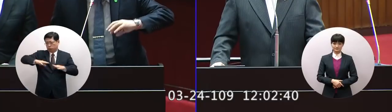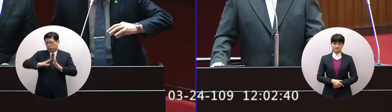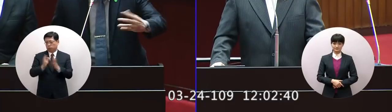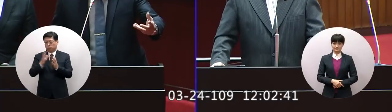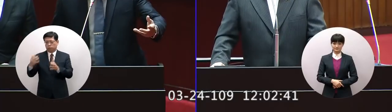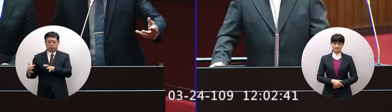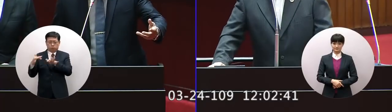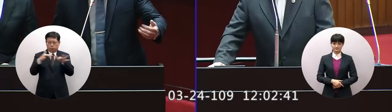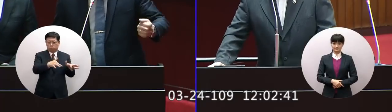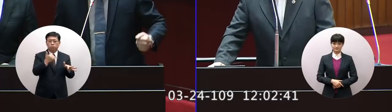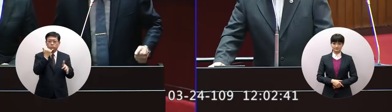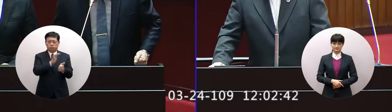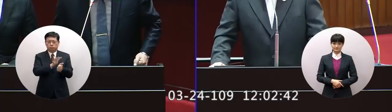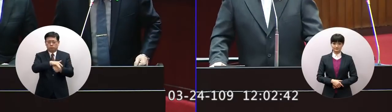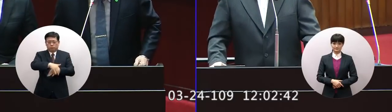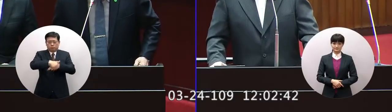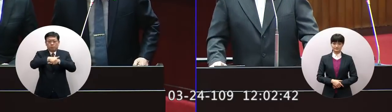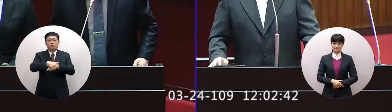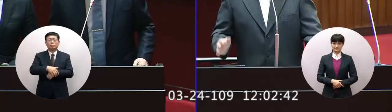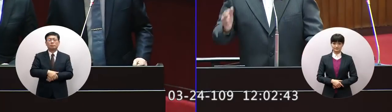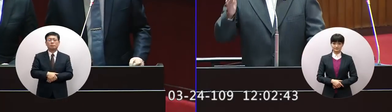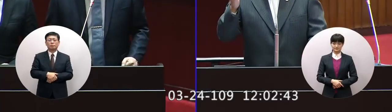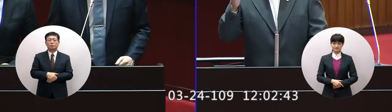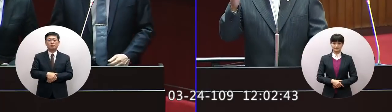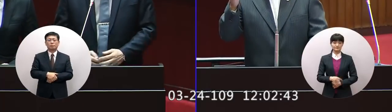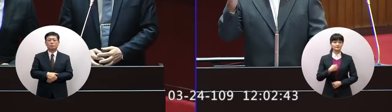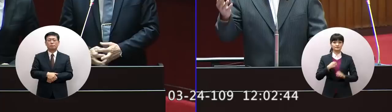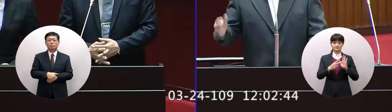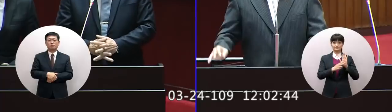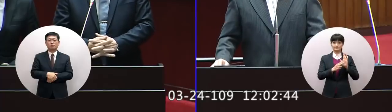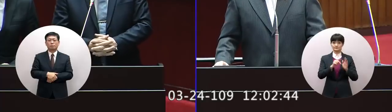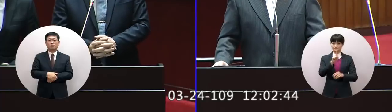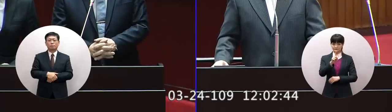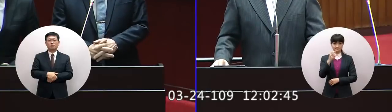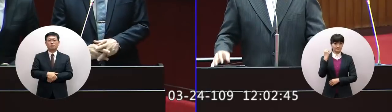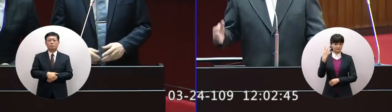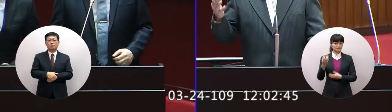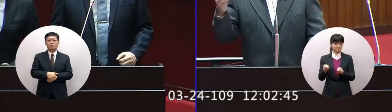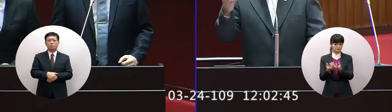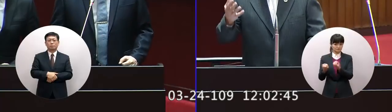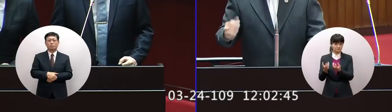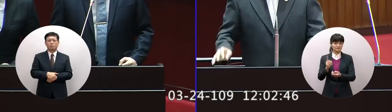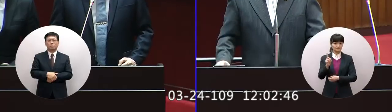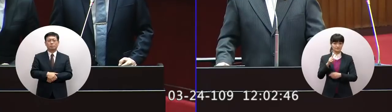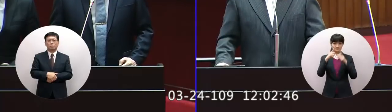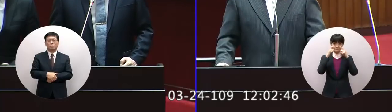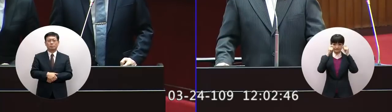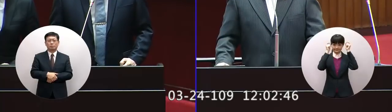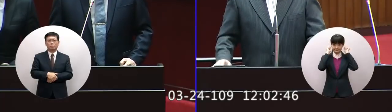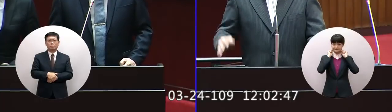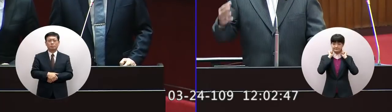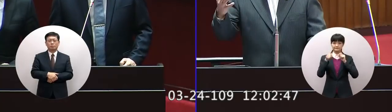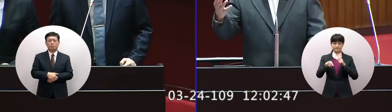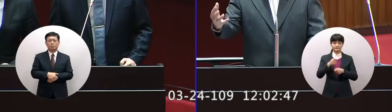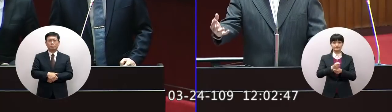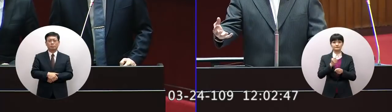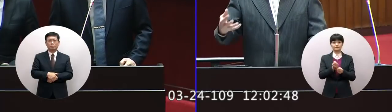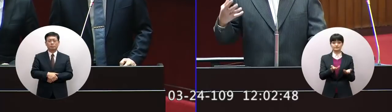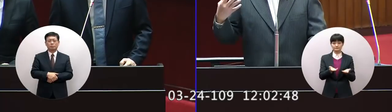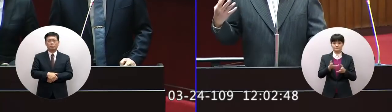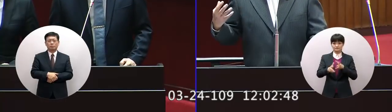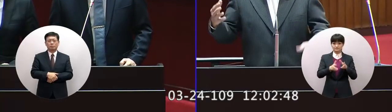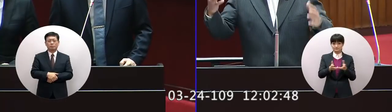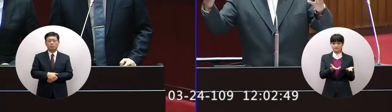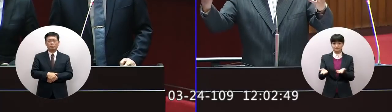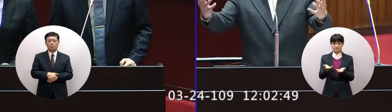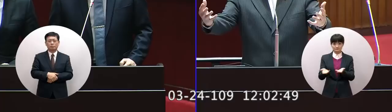高的部队立刻可以转换为救灾部队。 好，我举一个最新的疫情例子，就是口罩生产，那么是不是